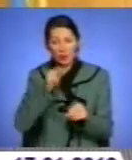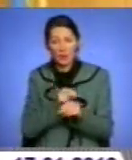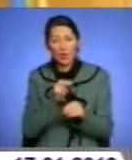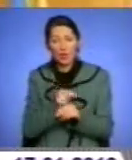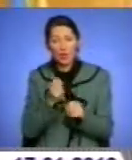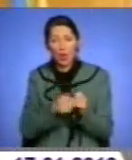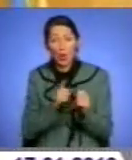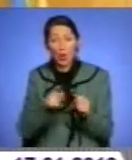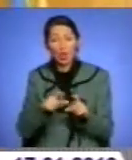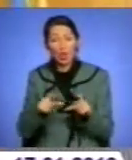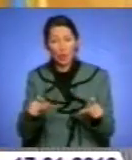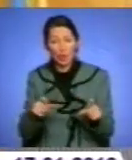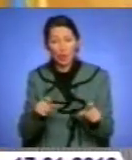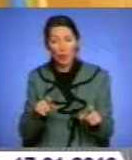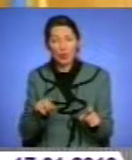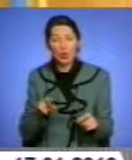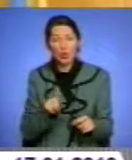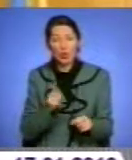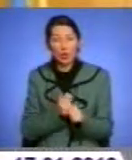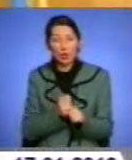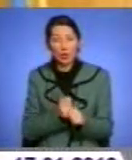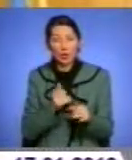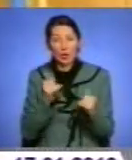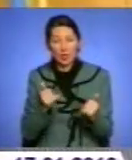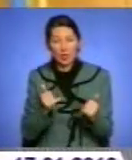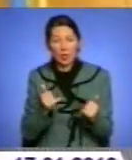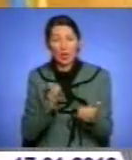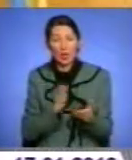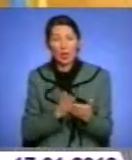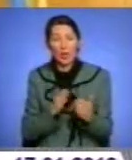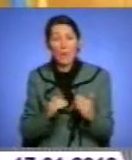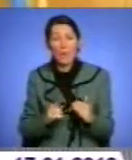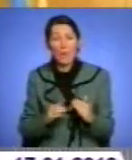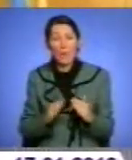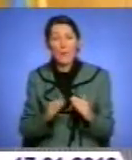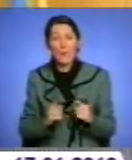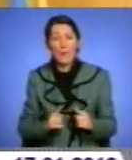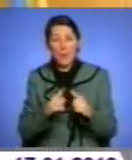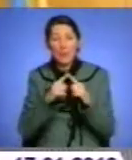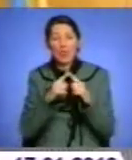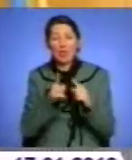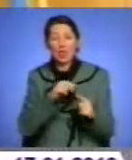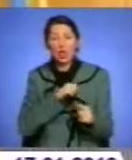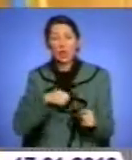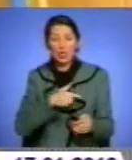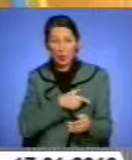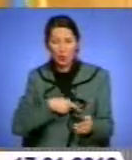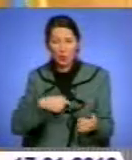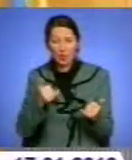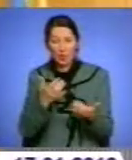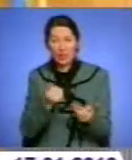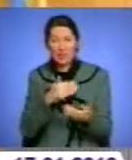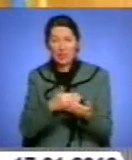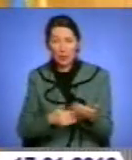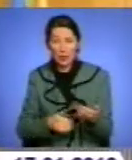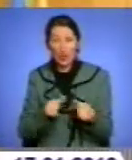зроблено. Зараз саме я рахую, це настав пік, що самі вже депутати, навіть от я візьму списочок і